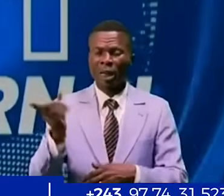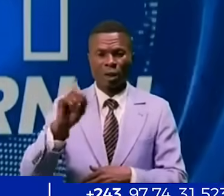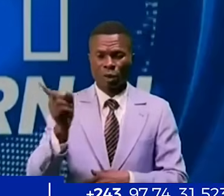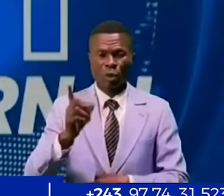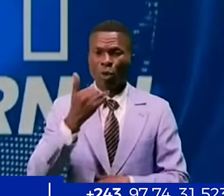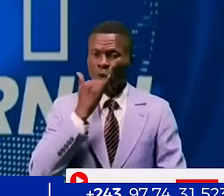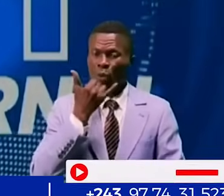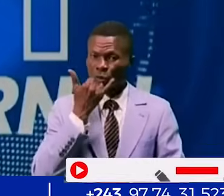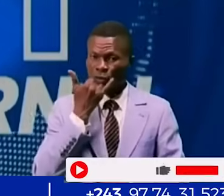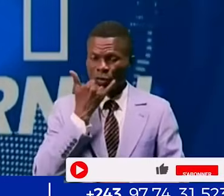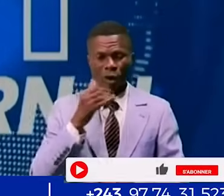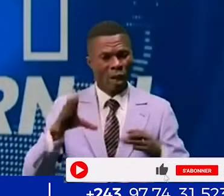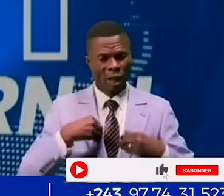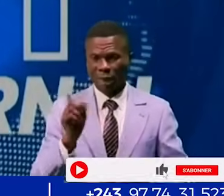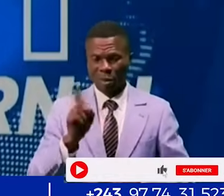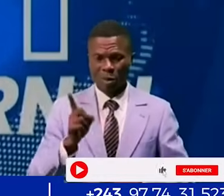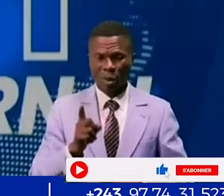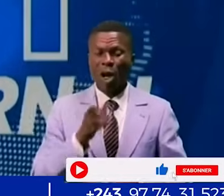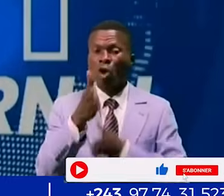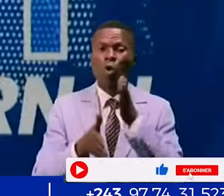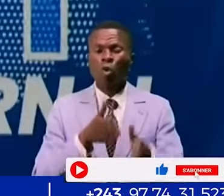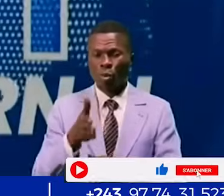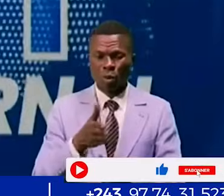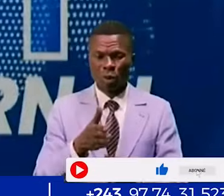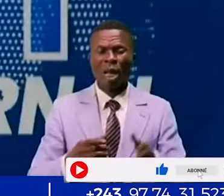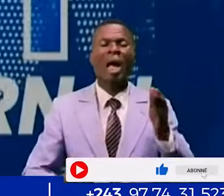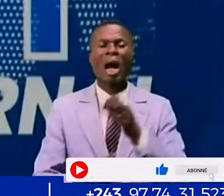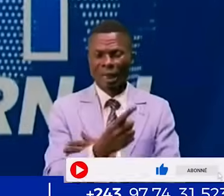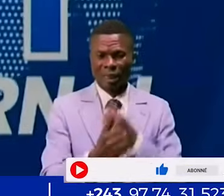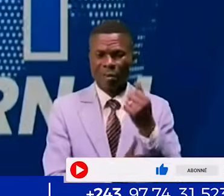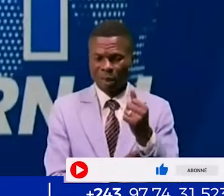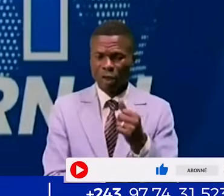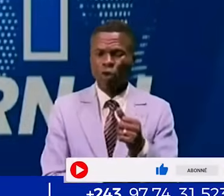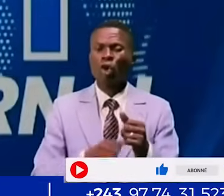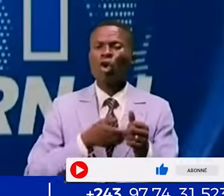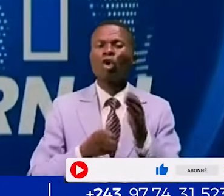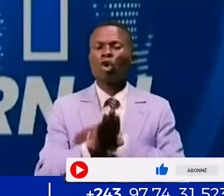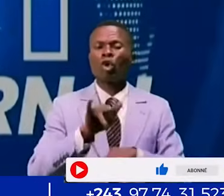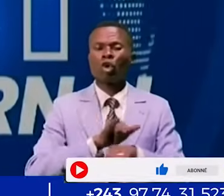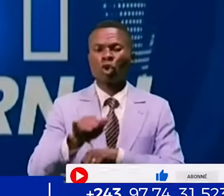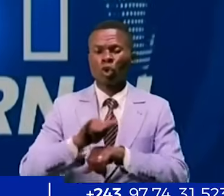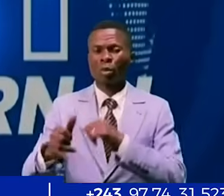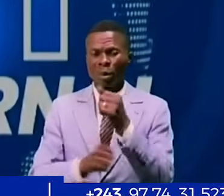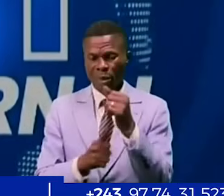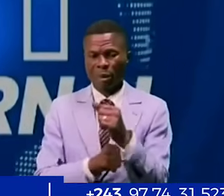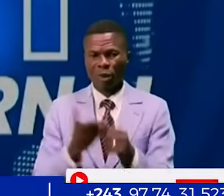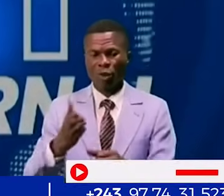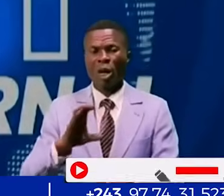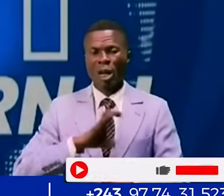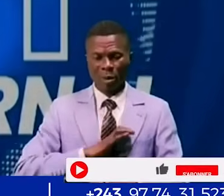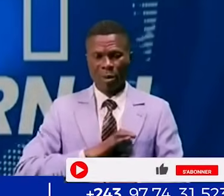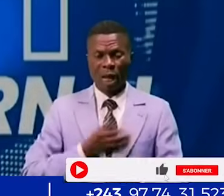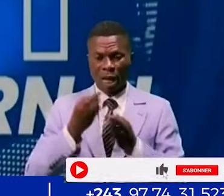systématiquement fausse. Il faut donc se méfier des escrocs des réseaux sociaux et dénoncer ces escrocs donc auprès de la police ou autres services de l'État compétents.